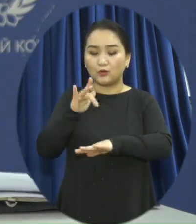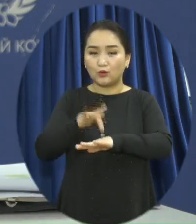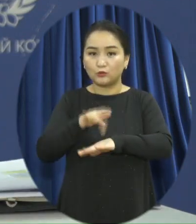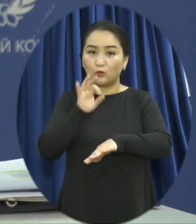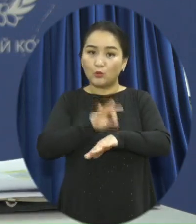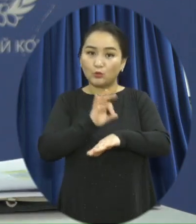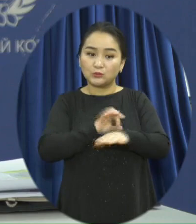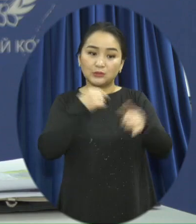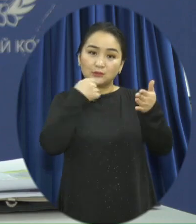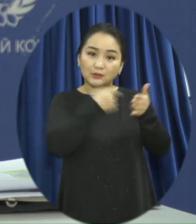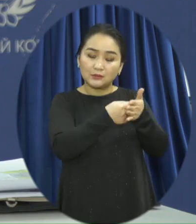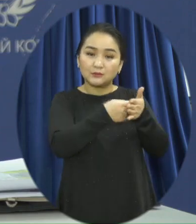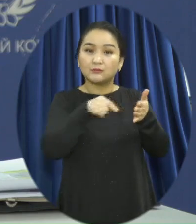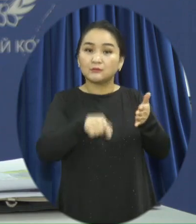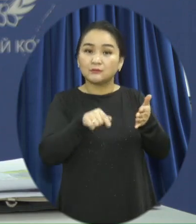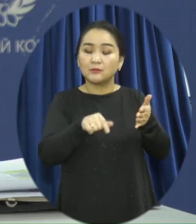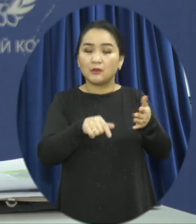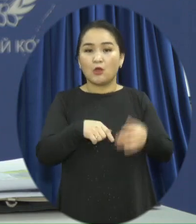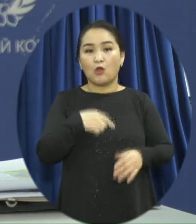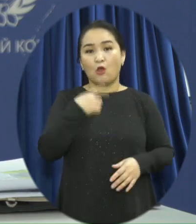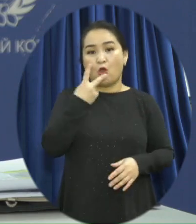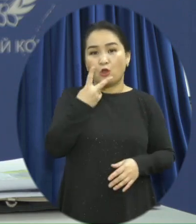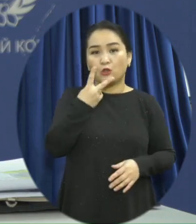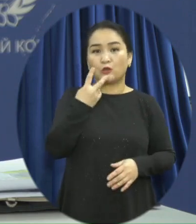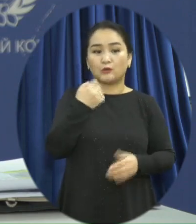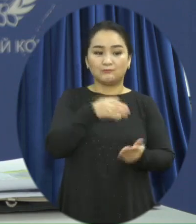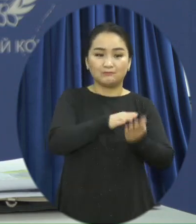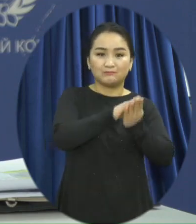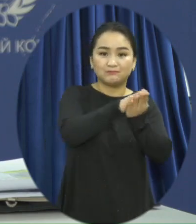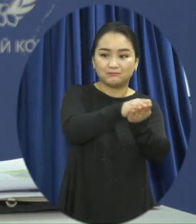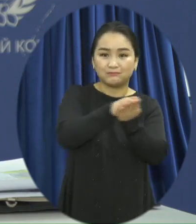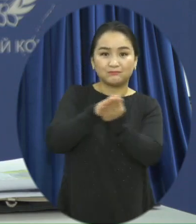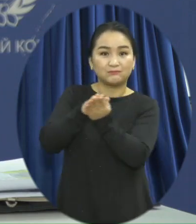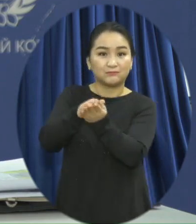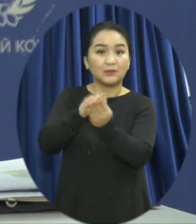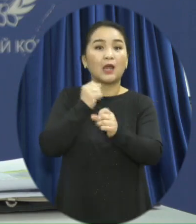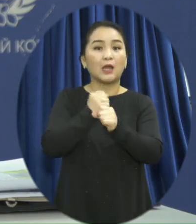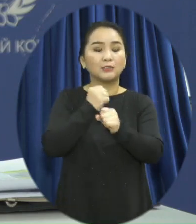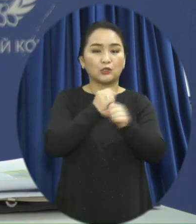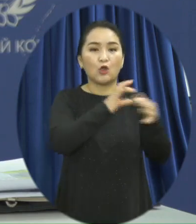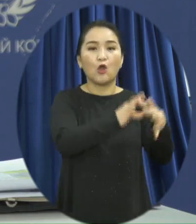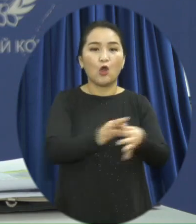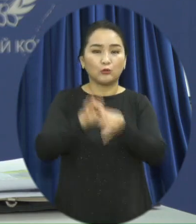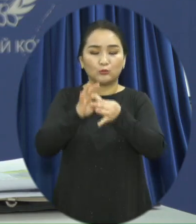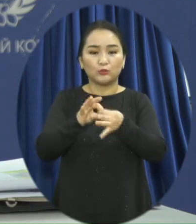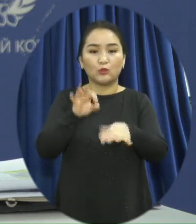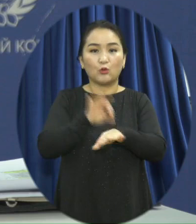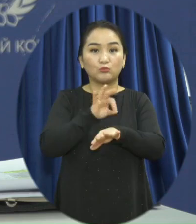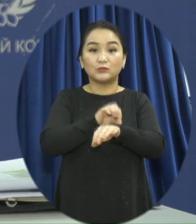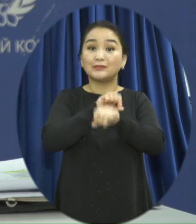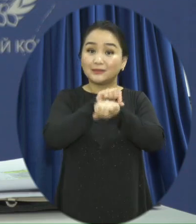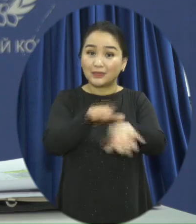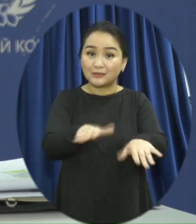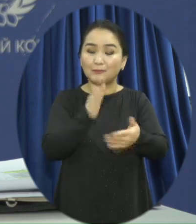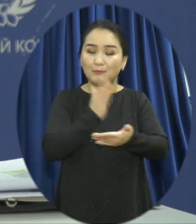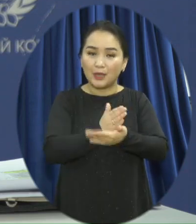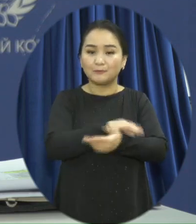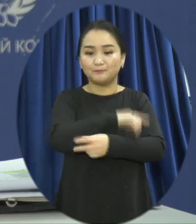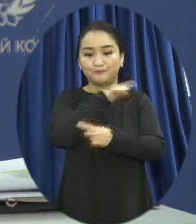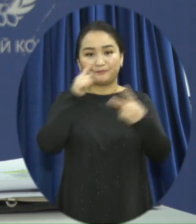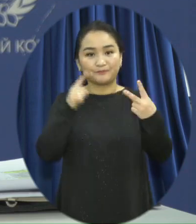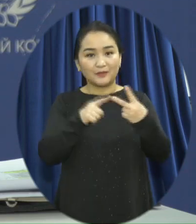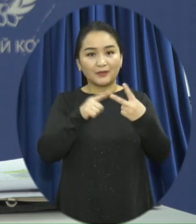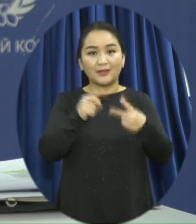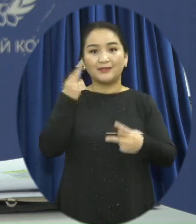эдгээр тохиолдлууд бол 2 одоо буйны үйл ажиллагаатай холбоотой дэгдэлт маягаар гарсан байна. За мөн одоо сая